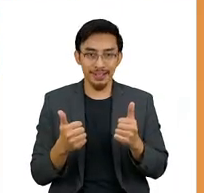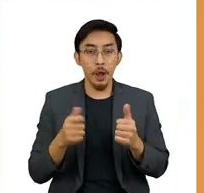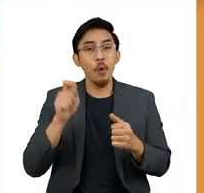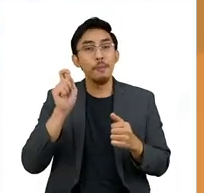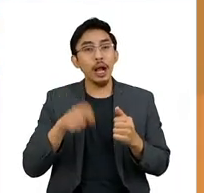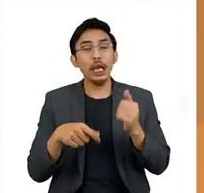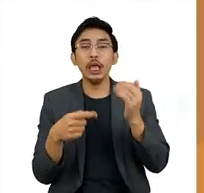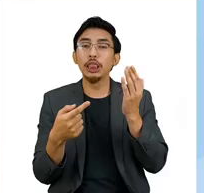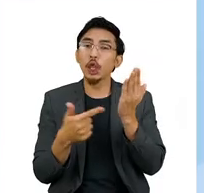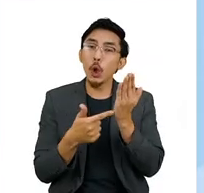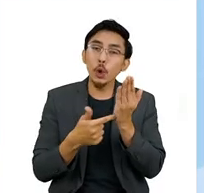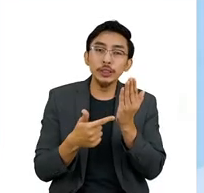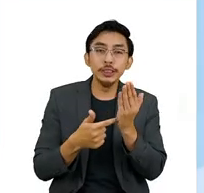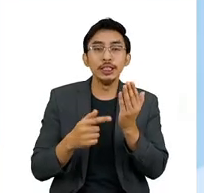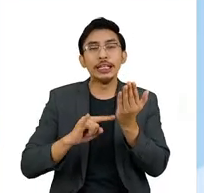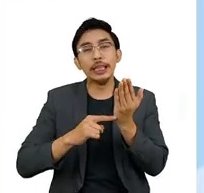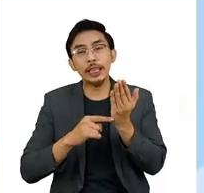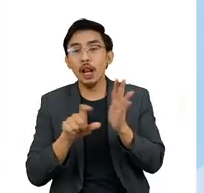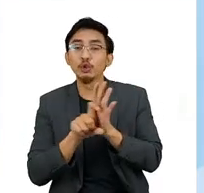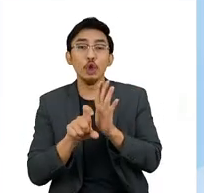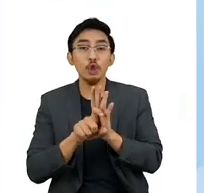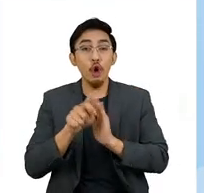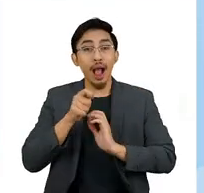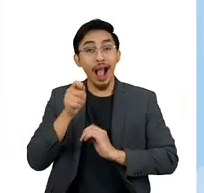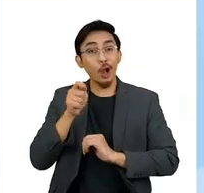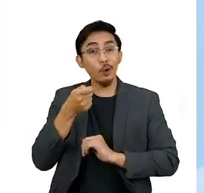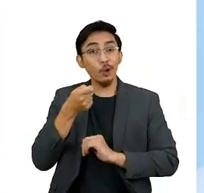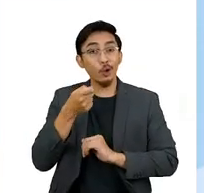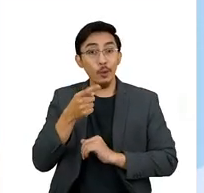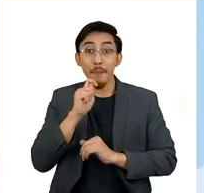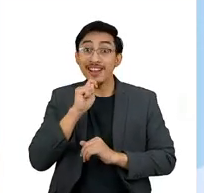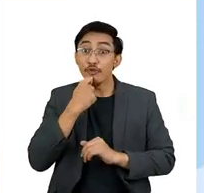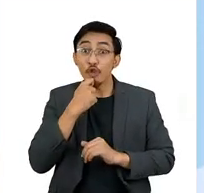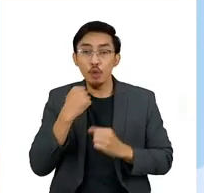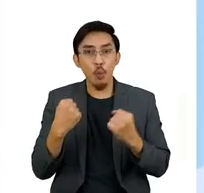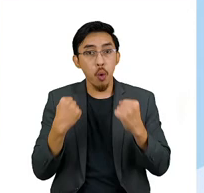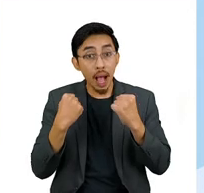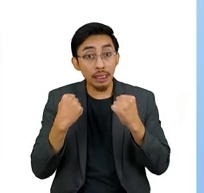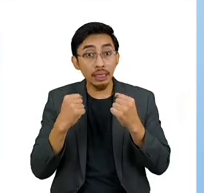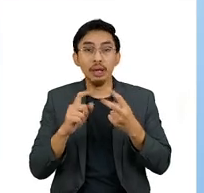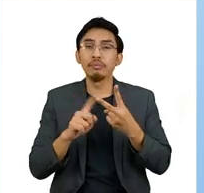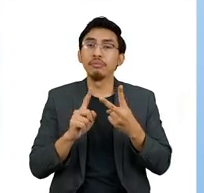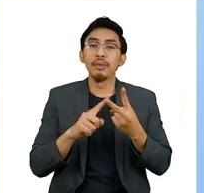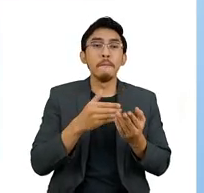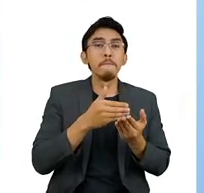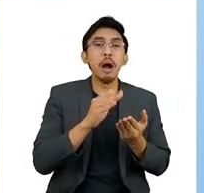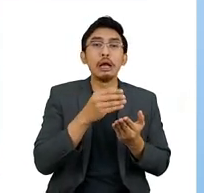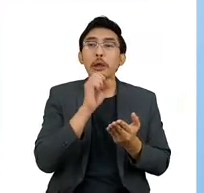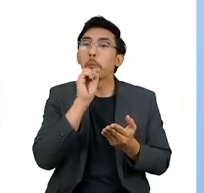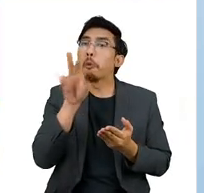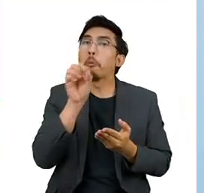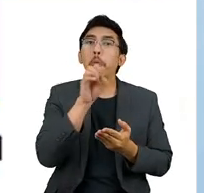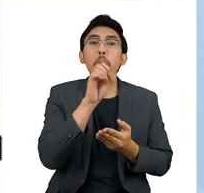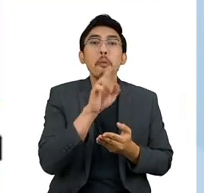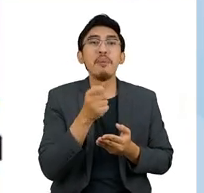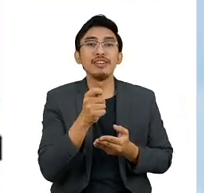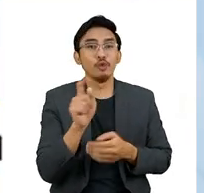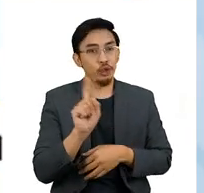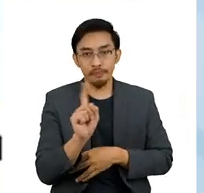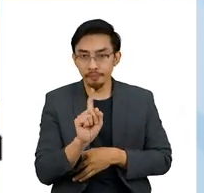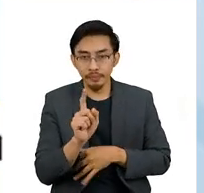menggunakan teknologi digital Misalnya menggunakan kata sandi yang kuat dan tidak dibagi bagikan pada orang lain